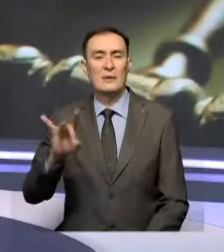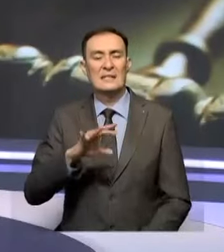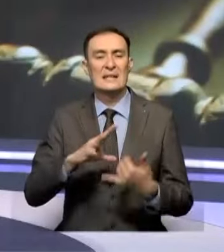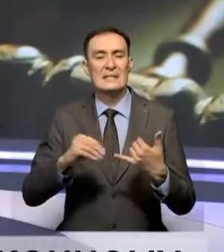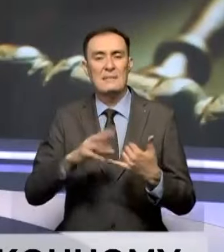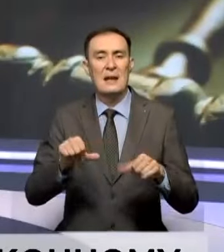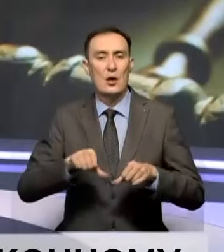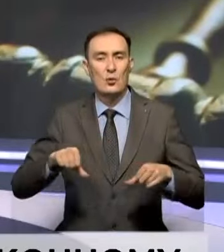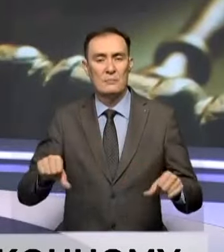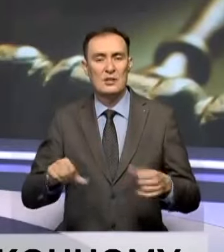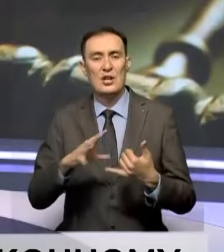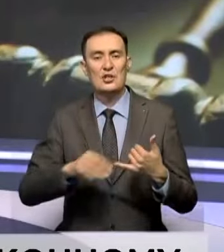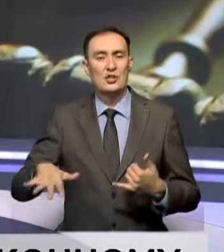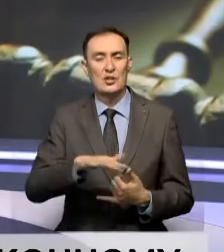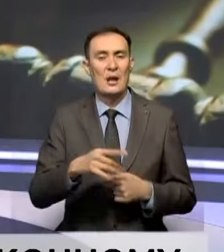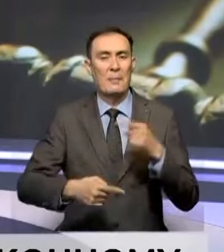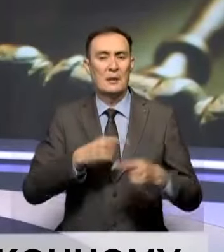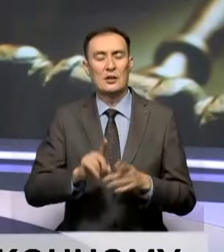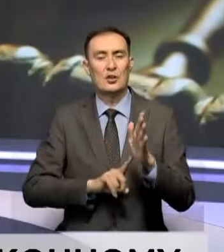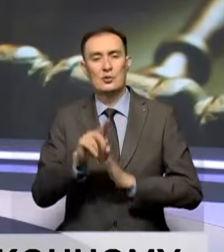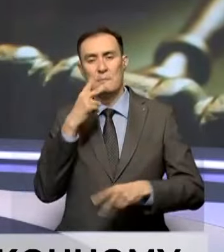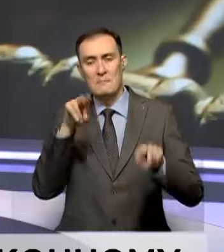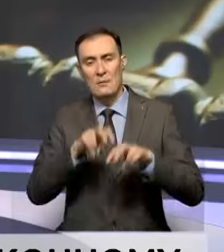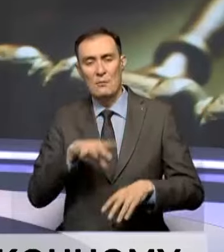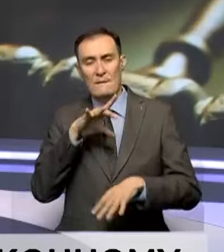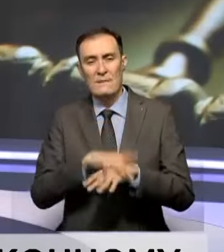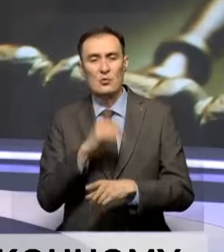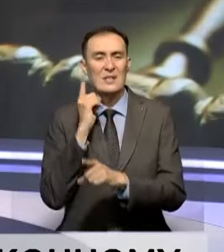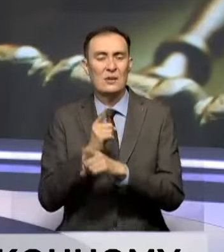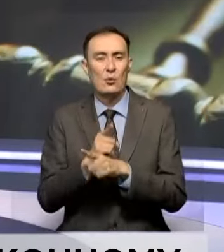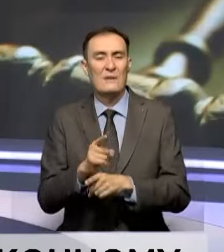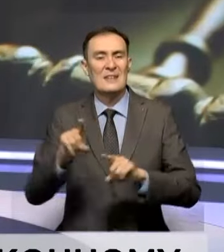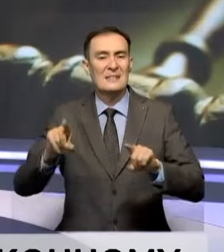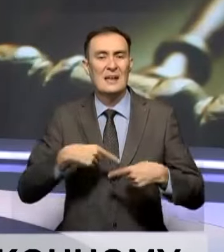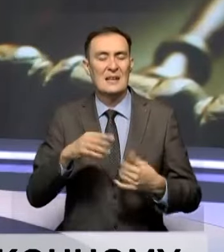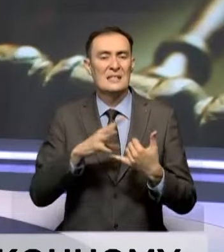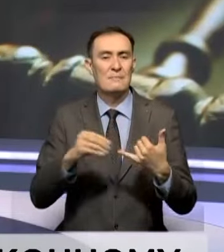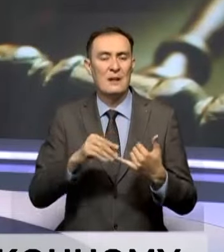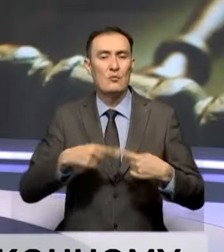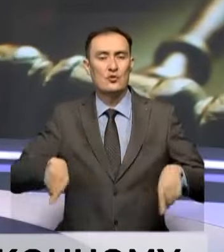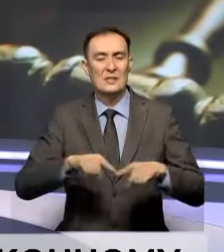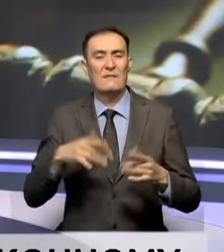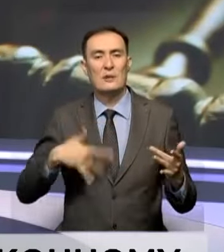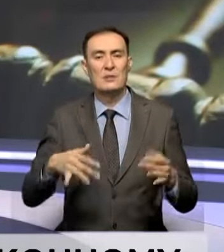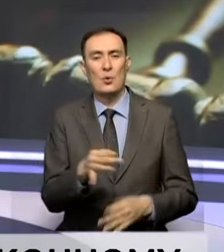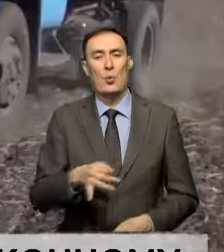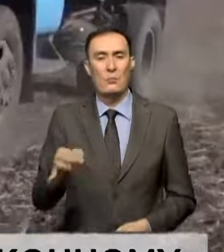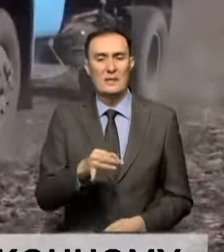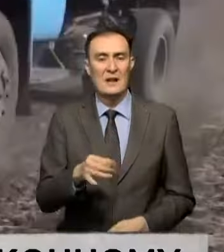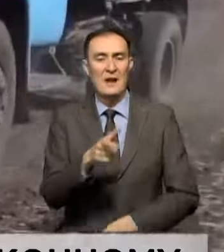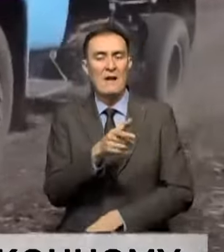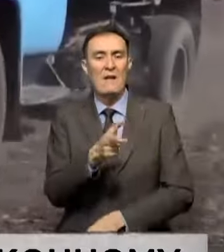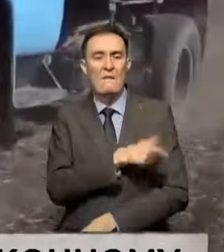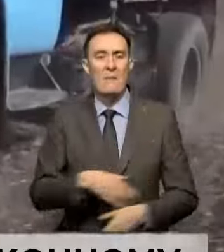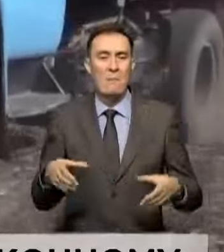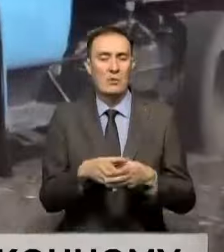Республиканская земельная комиссия Жер Аманате начнет проверку по факту незаконного изъятия земельного участка в Жамбылской области. В